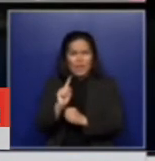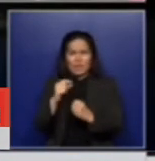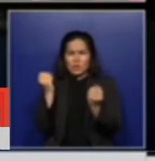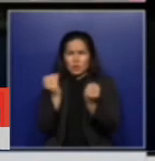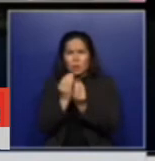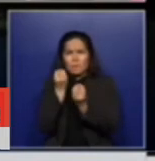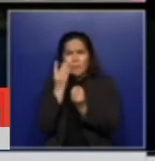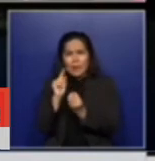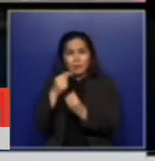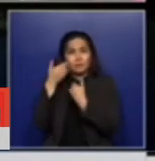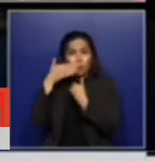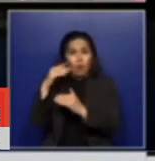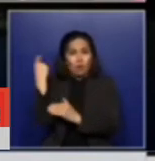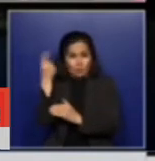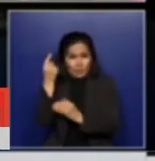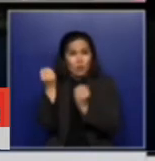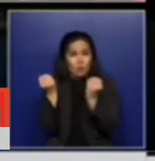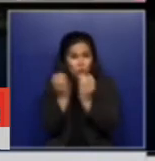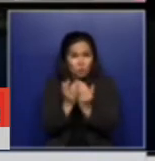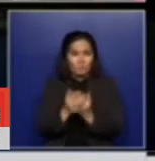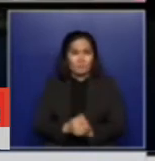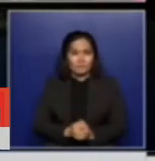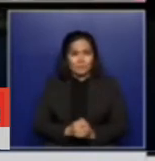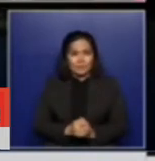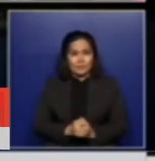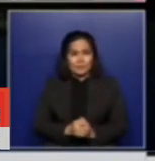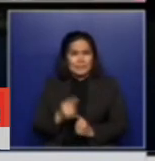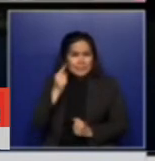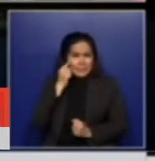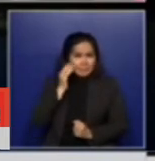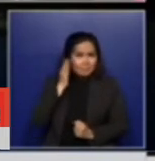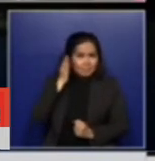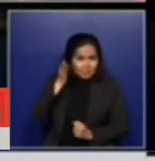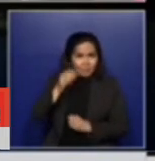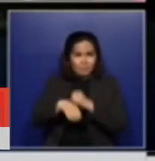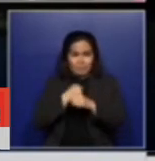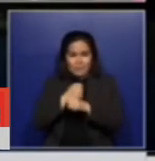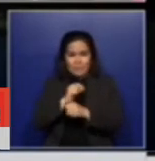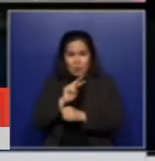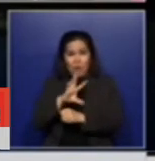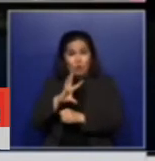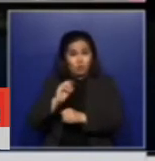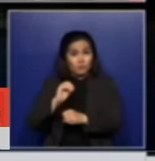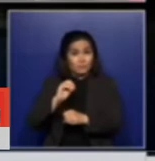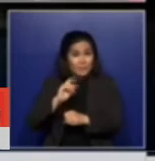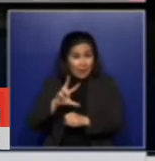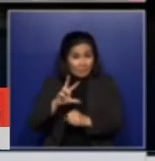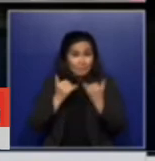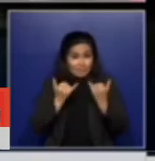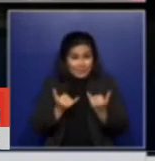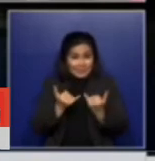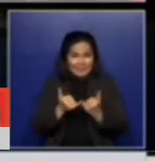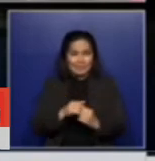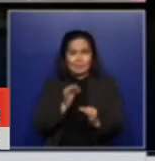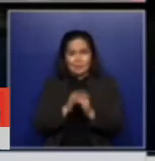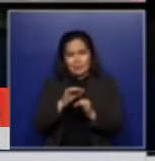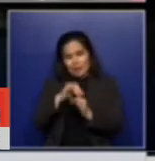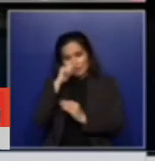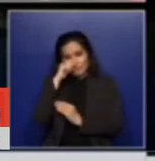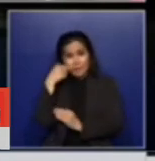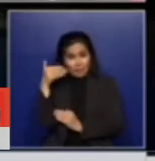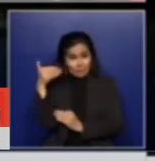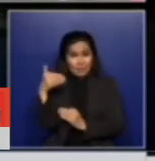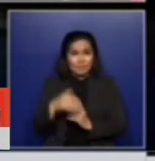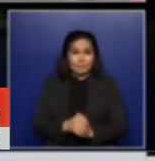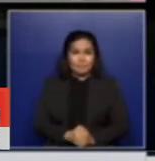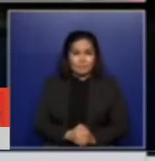องเที่ยวครับส่วนการคาดการณ์เศรษฐกิจปี63ธนาคารแห่งประเทศไทยนะครับเ